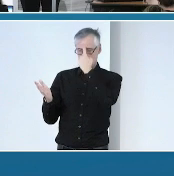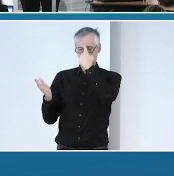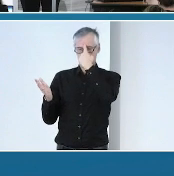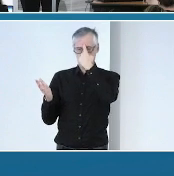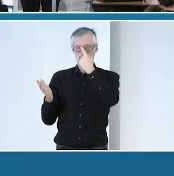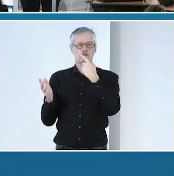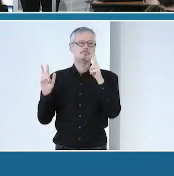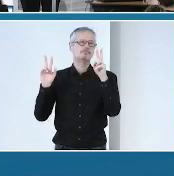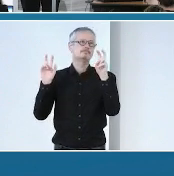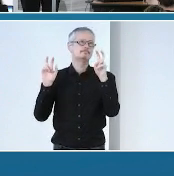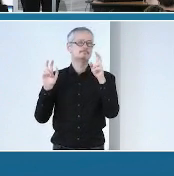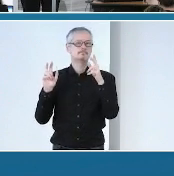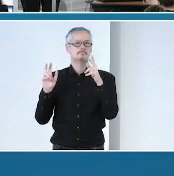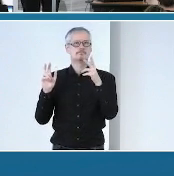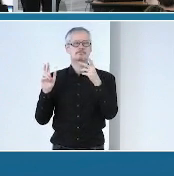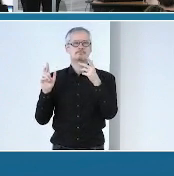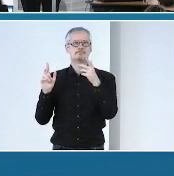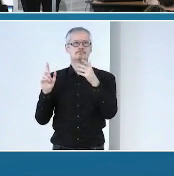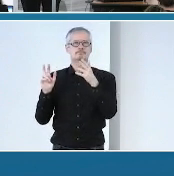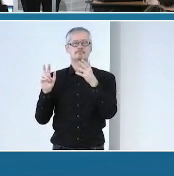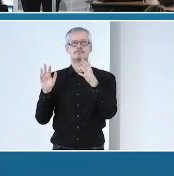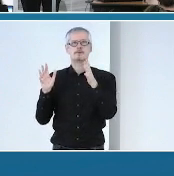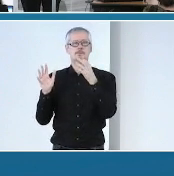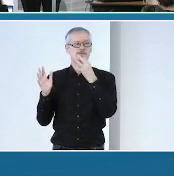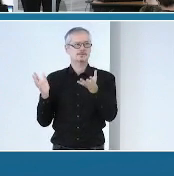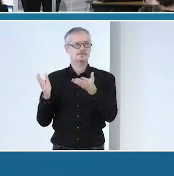pas simplement agissante au niveau de